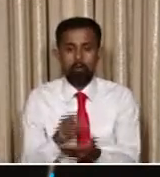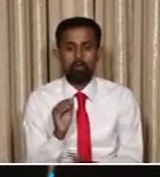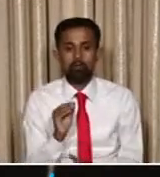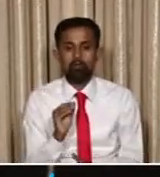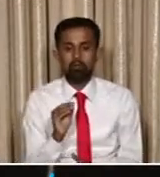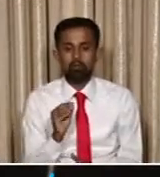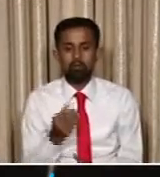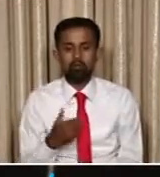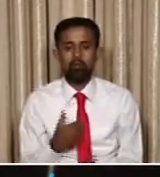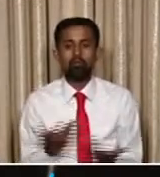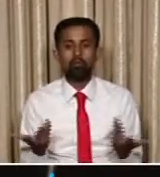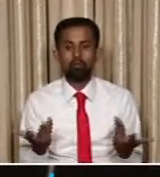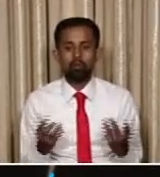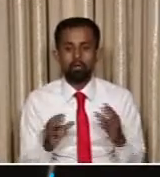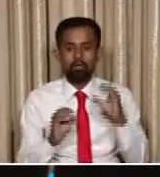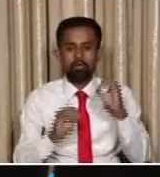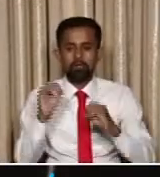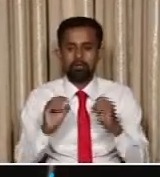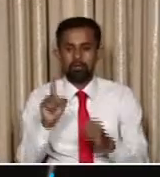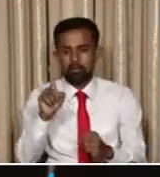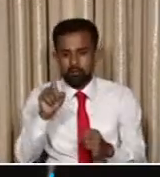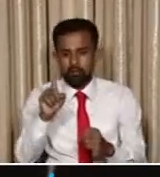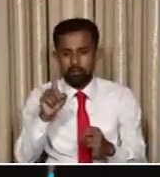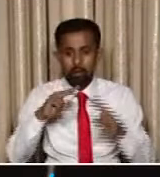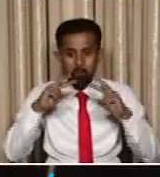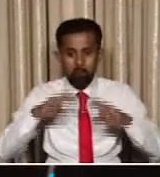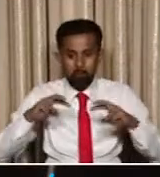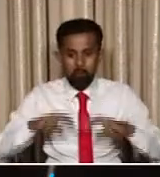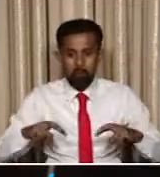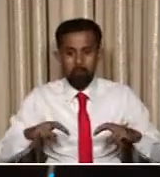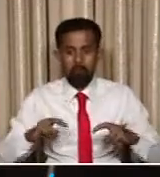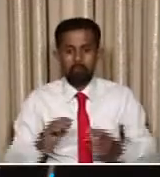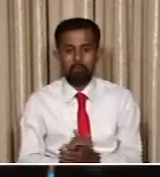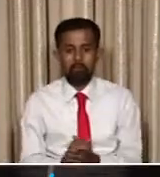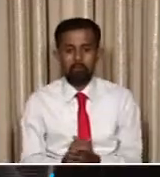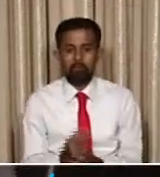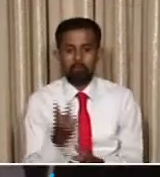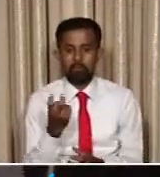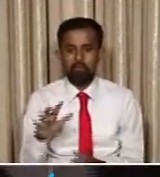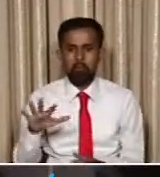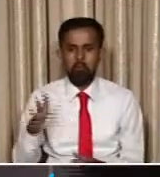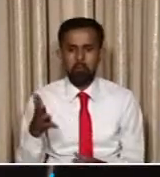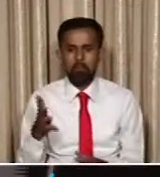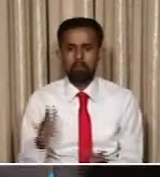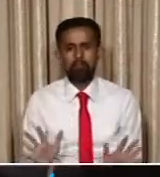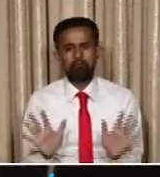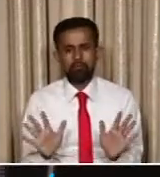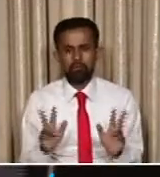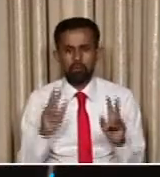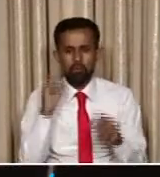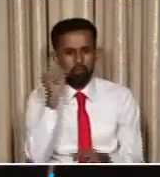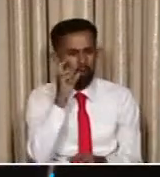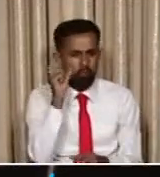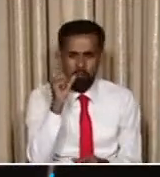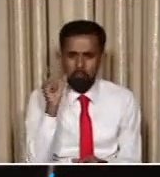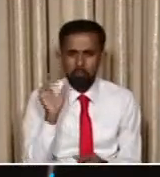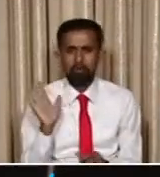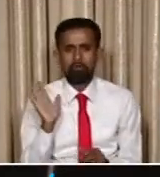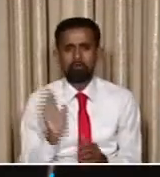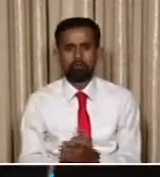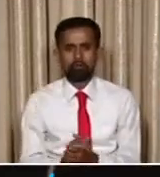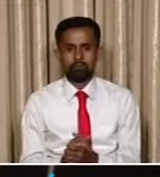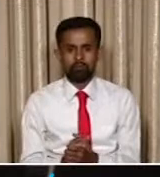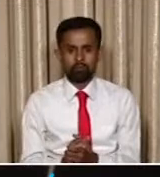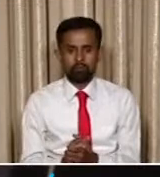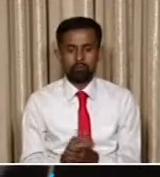අපි මේ කරලා තියෙන්නේ 1%යි අපි දාමේ අධීක්ෂණය කරන්නේ 1%යි 2500ක් විතරයි අපි ගිහිලා හොයලා බලලා මේ දේවල් කරලා තියෙන්නේ